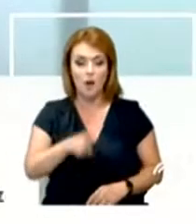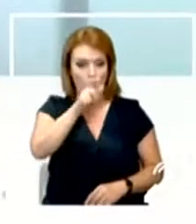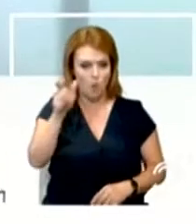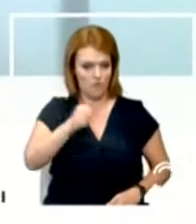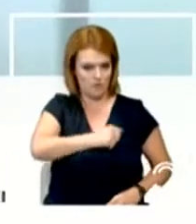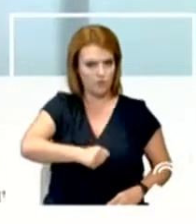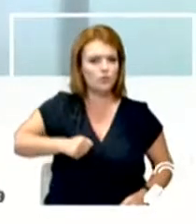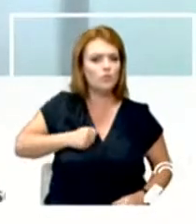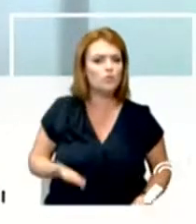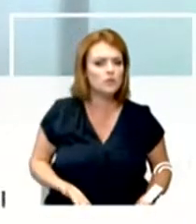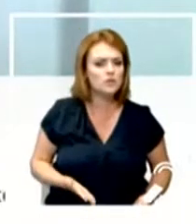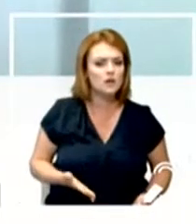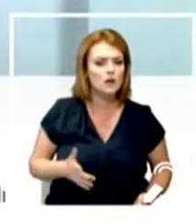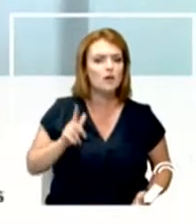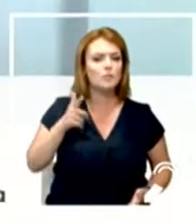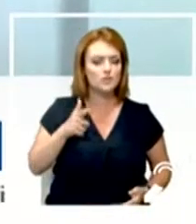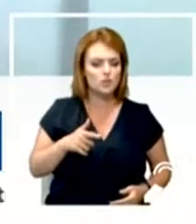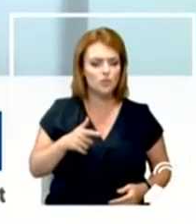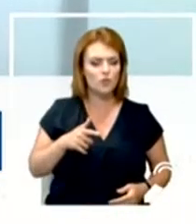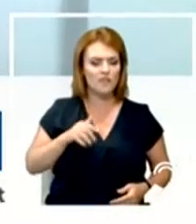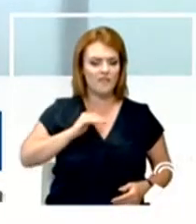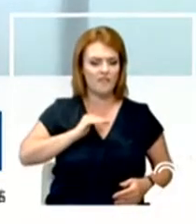now that a company who made